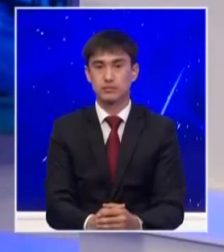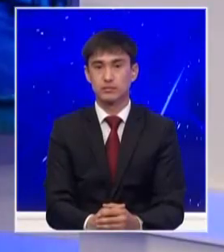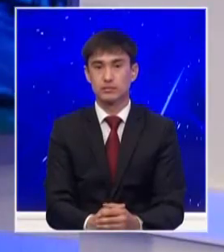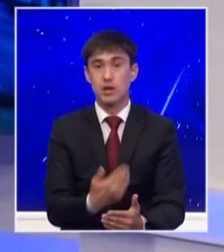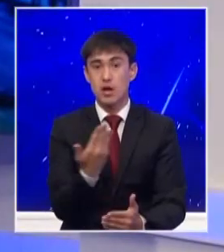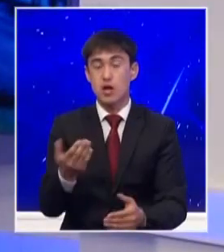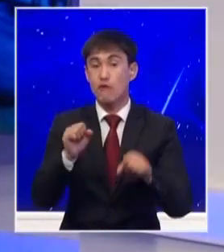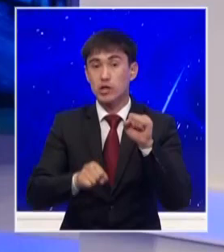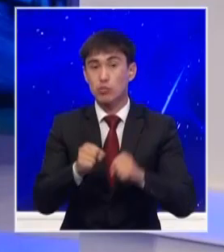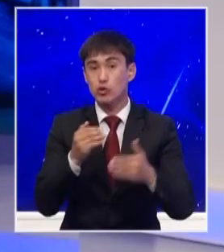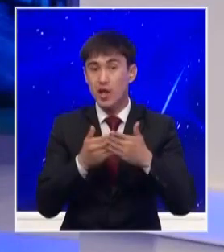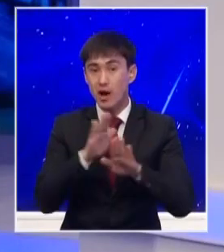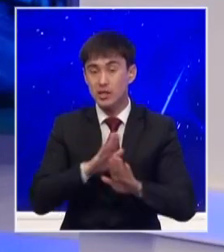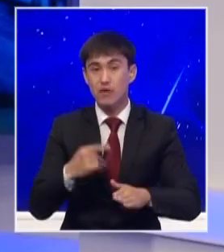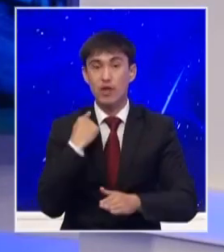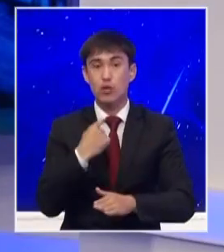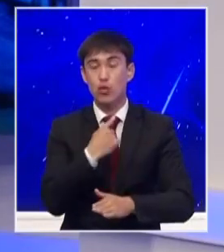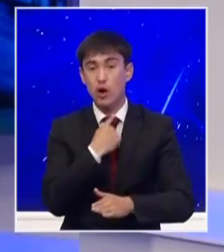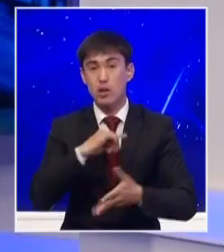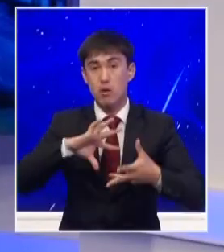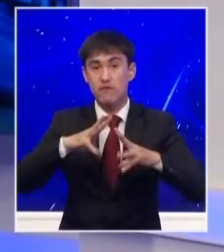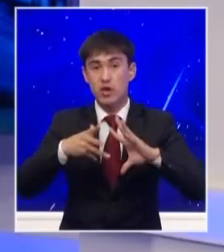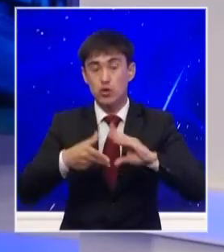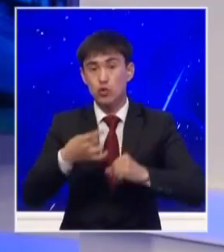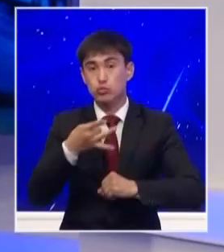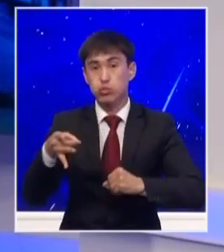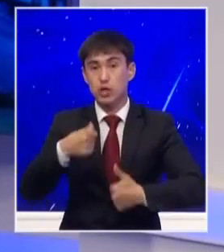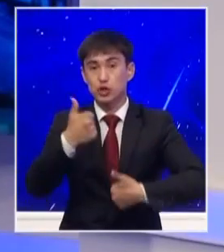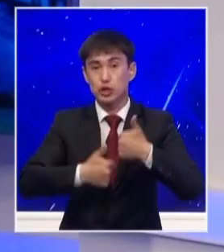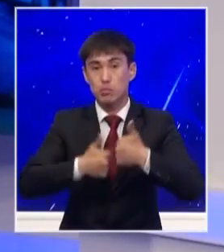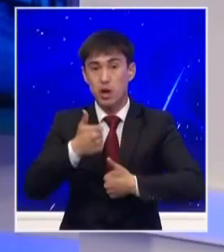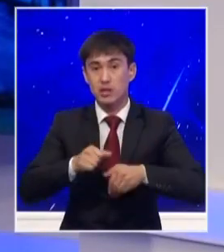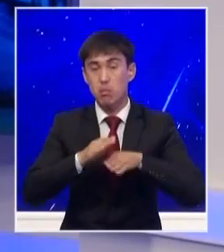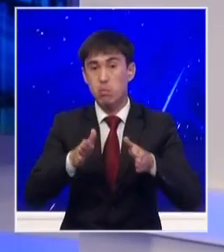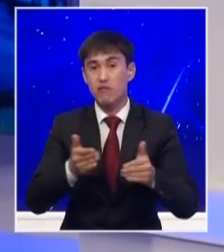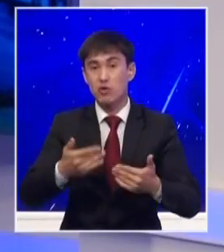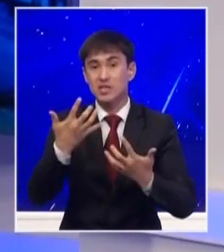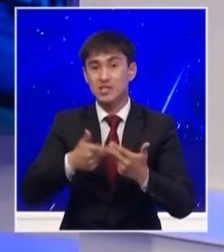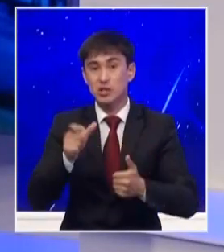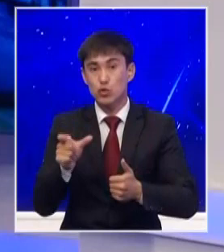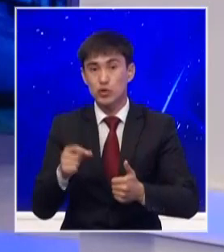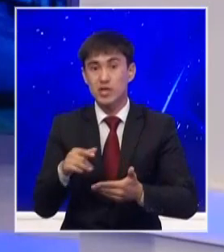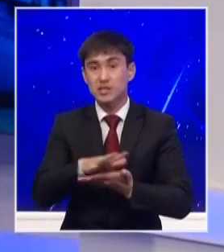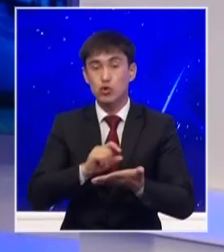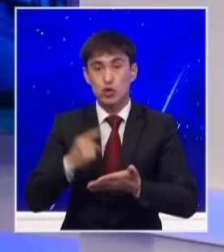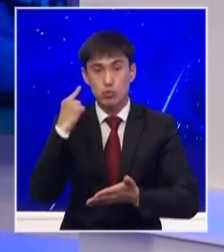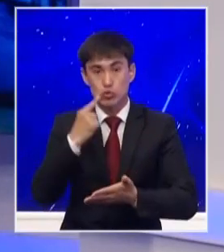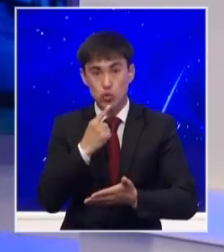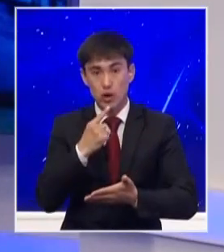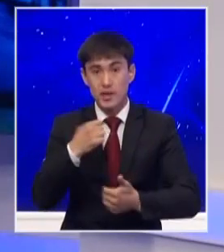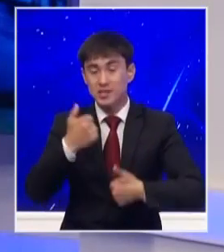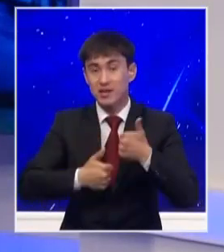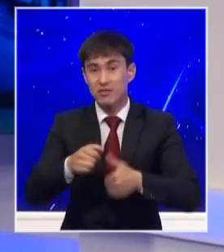Их возможности не ограничены. В Талдыкургане подведены итоги республиканского чемпионата по плаванию среди людей с нарушениями